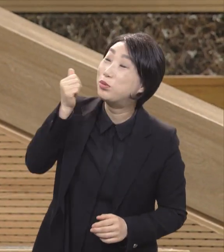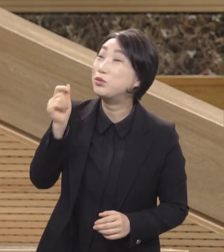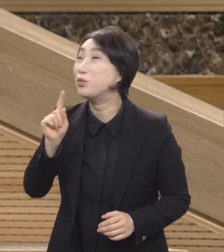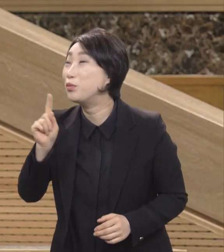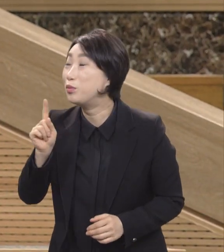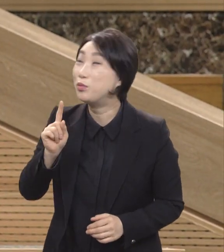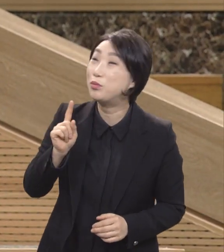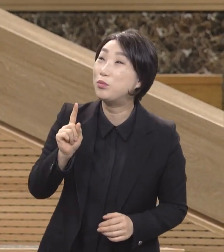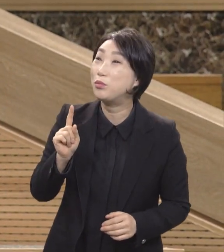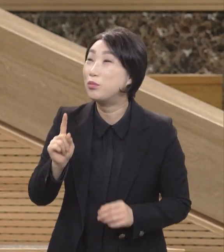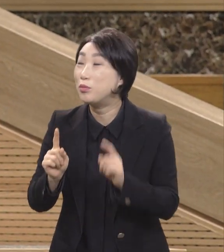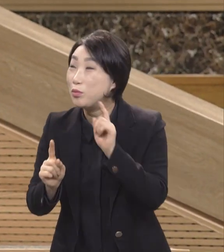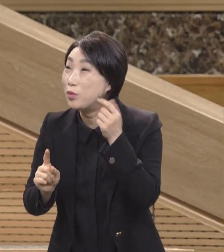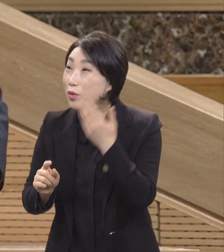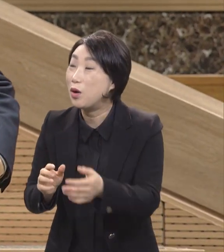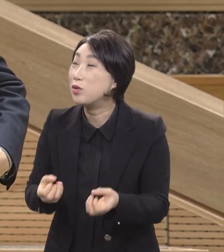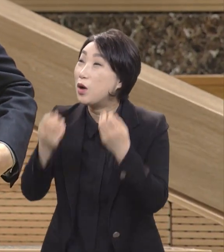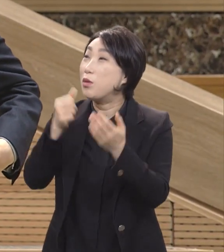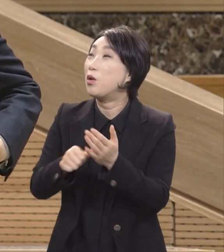있대요?